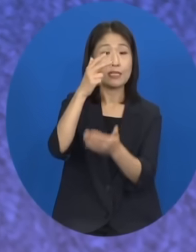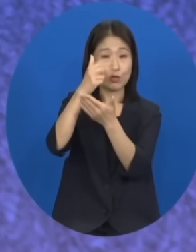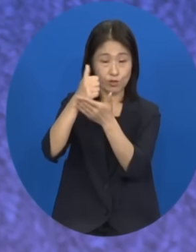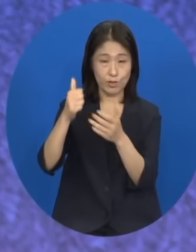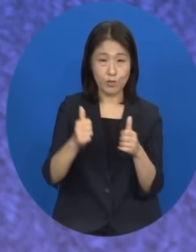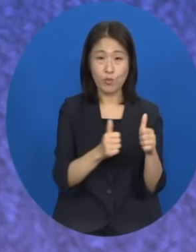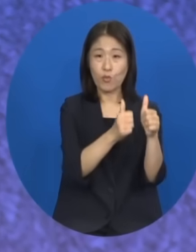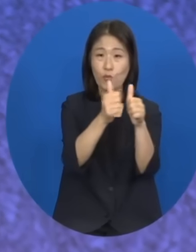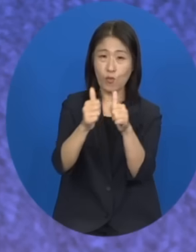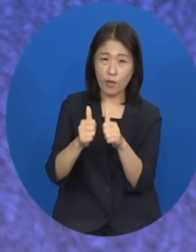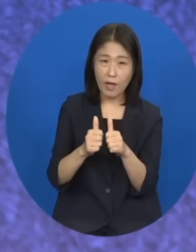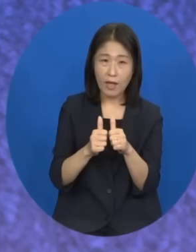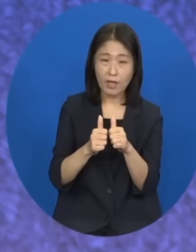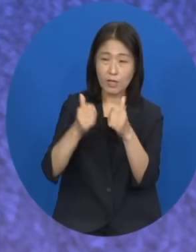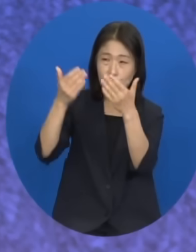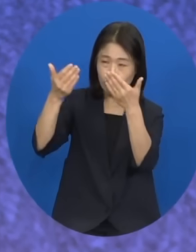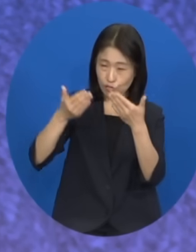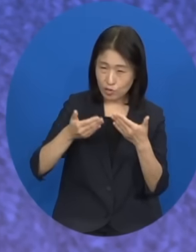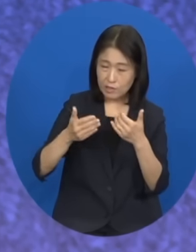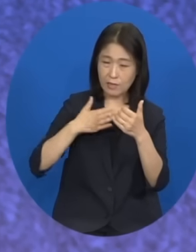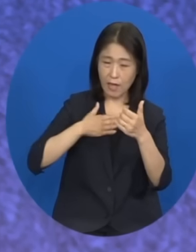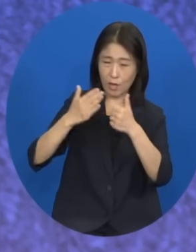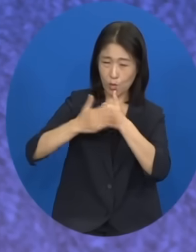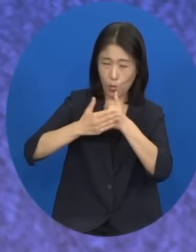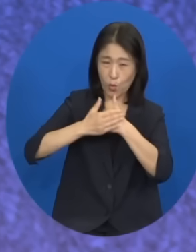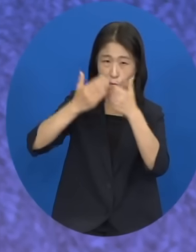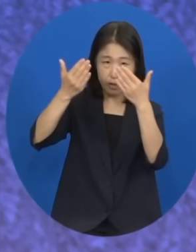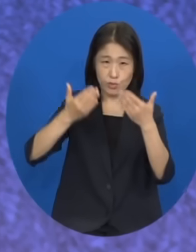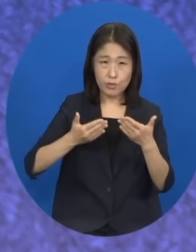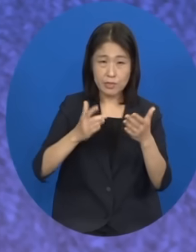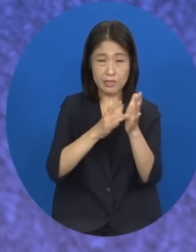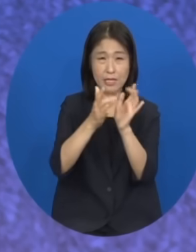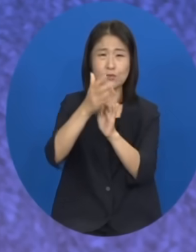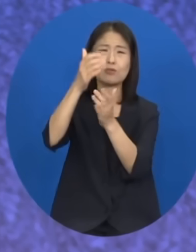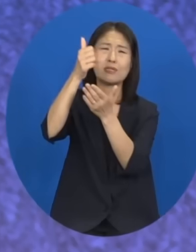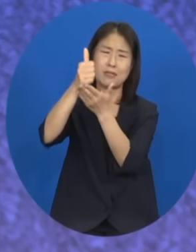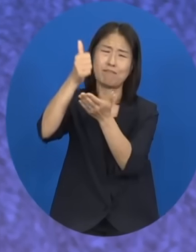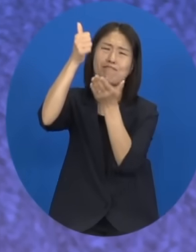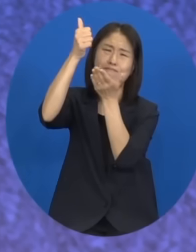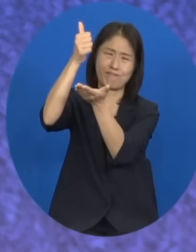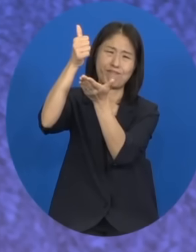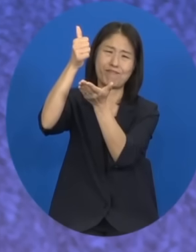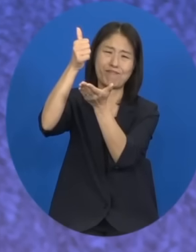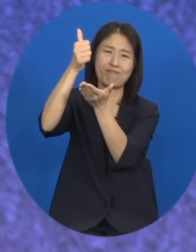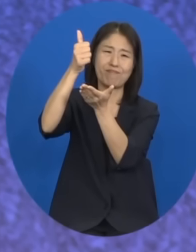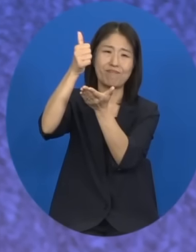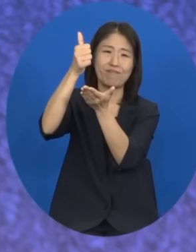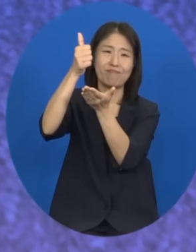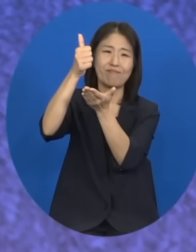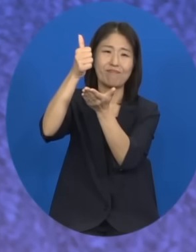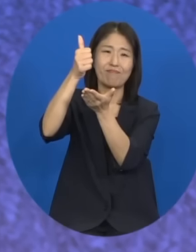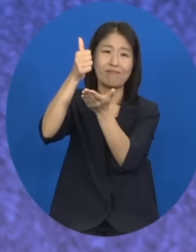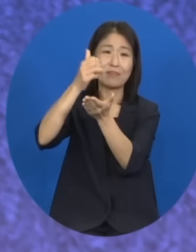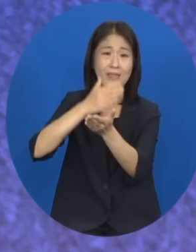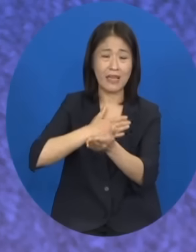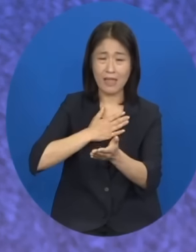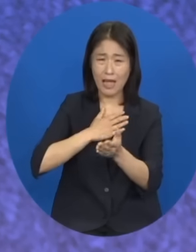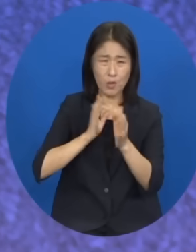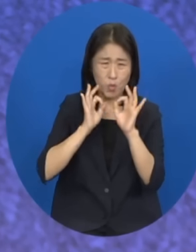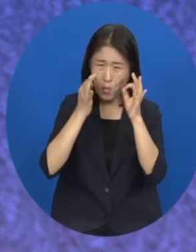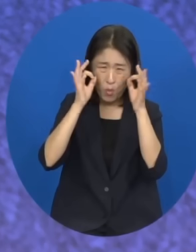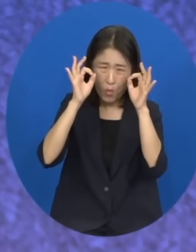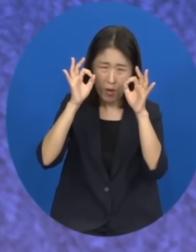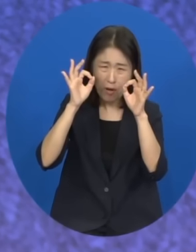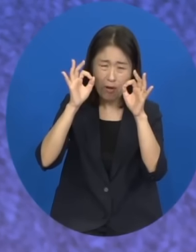동행하게 해주시는 분이 예수님 그분이시라는 거예요. 우리가 노력을 잘하냐